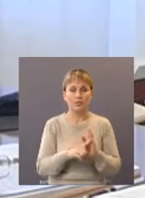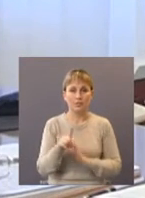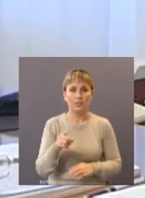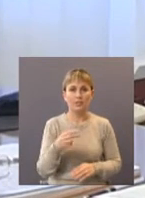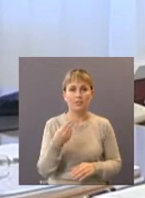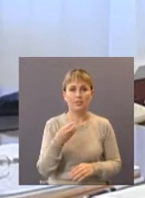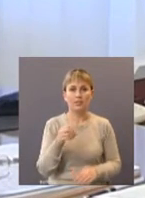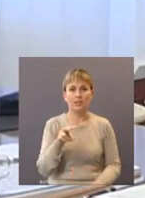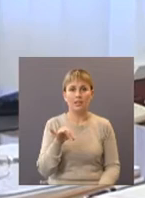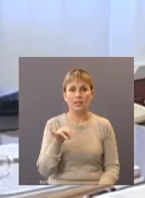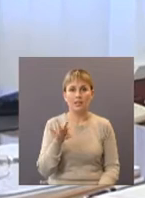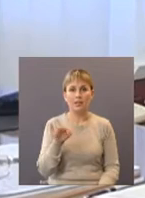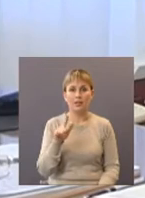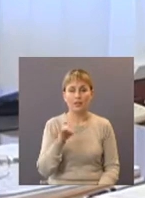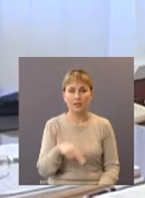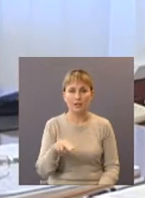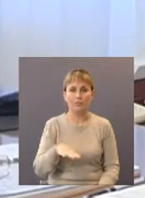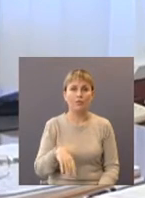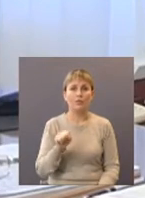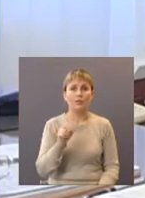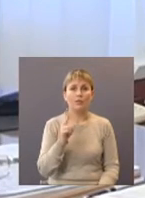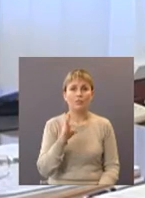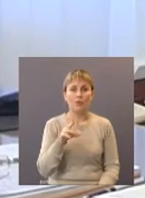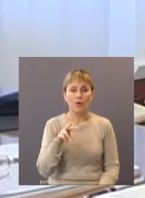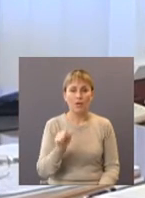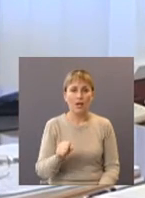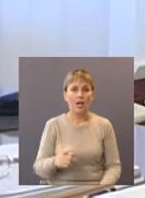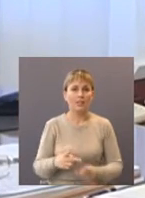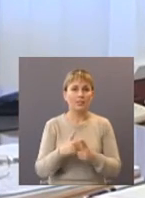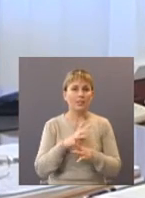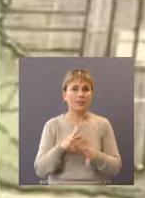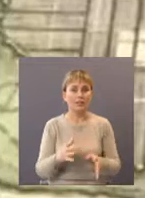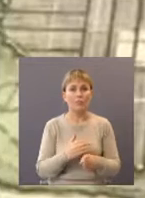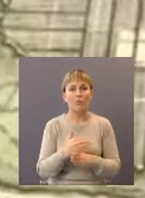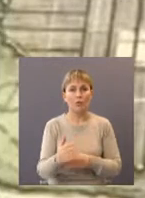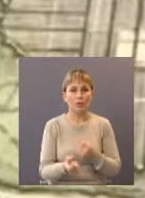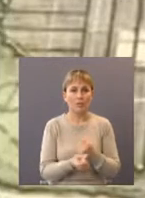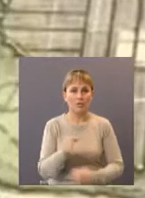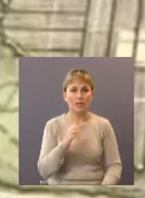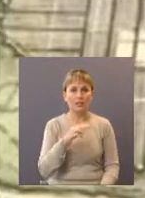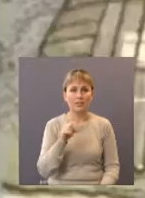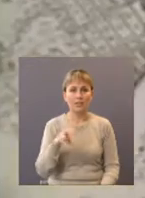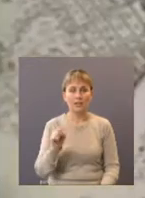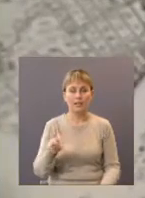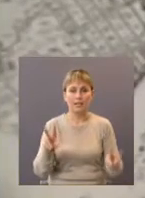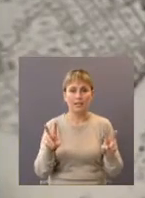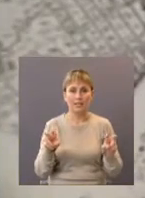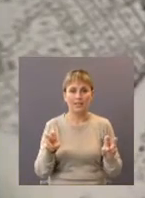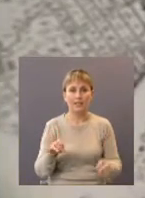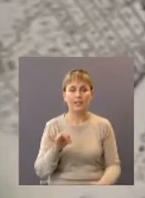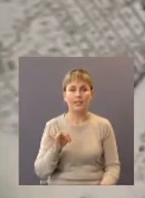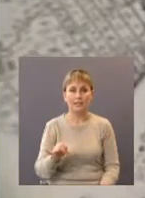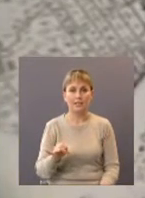город, красивейший город Петербург. Потом столица вернулась в Москву в 18 году, потому